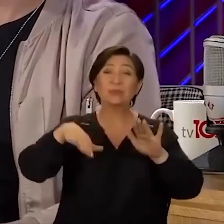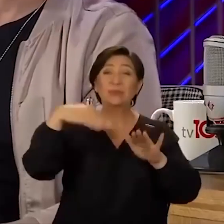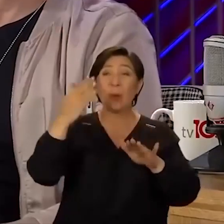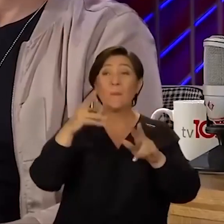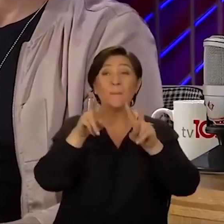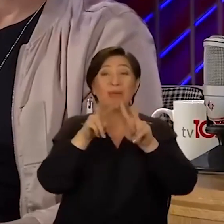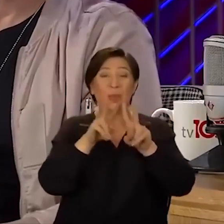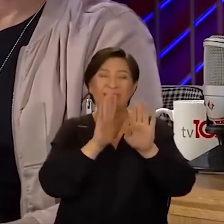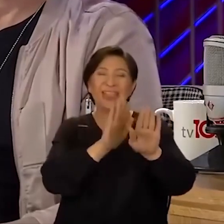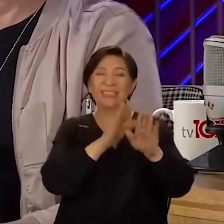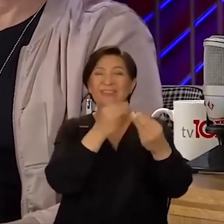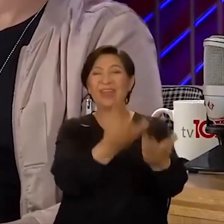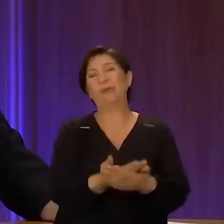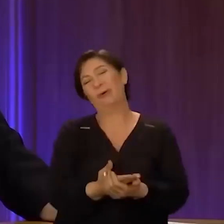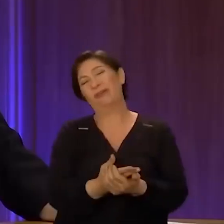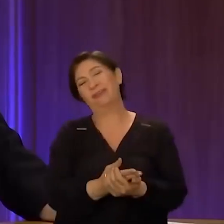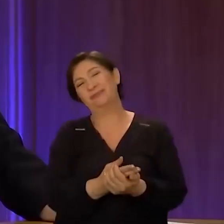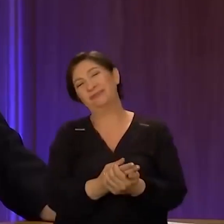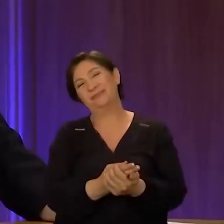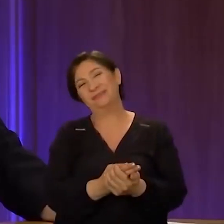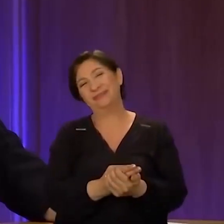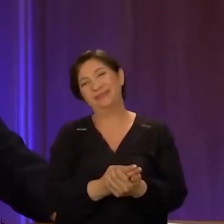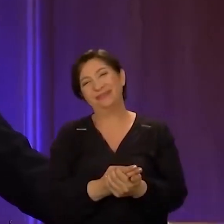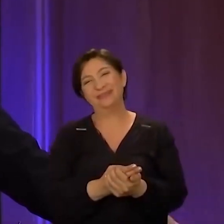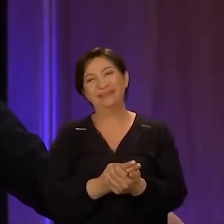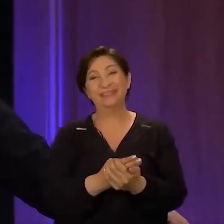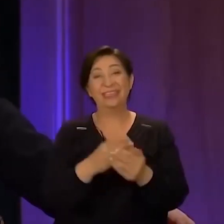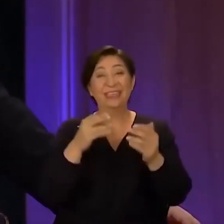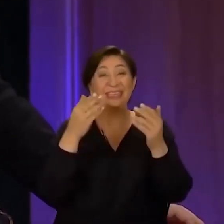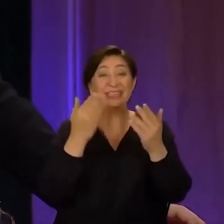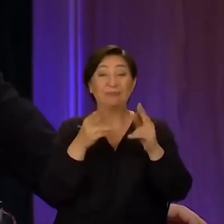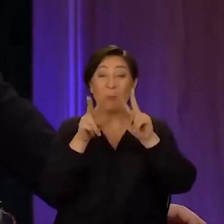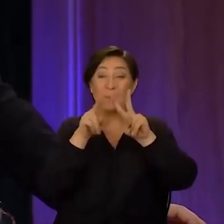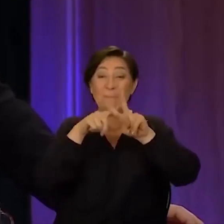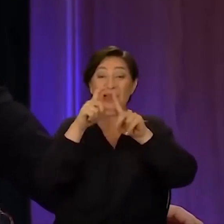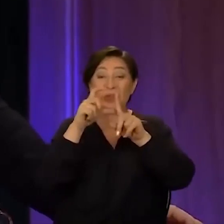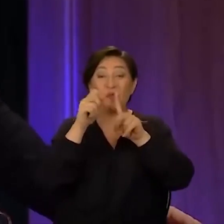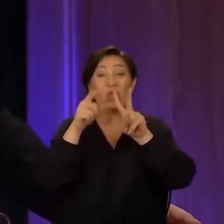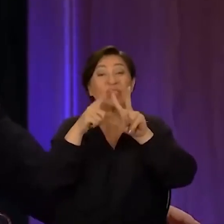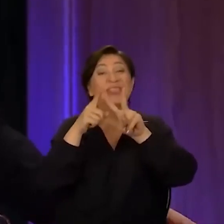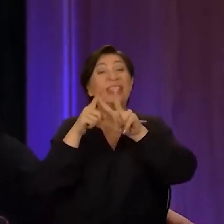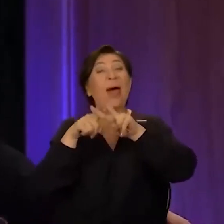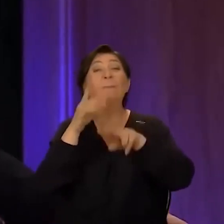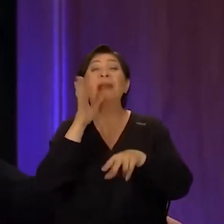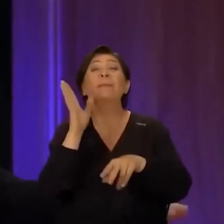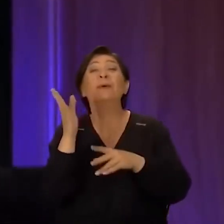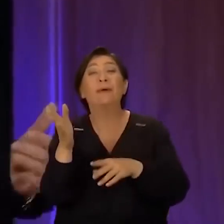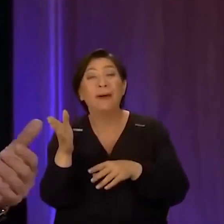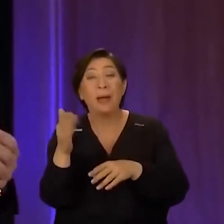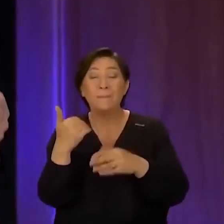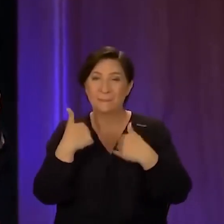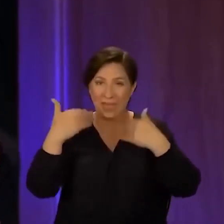Madonna'ya Beste katıyor yani ve Madonna bunu bilmiyor Halbuki